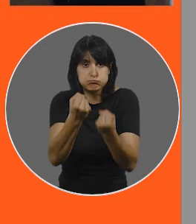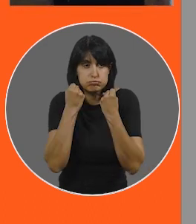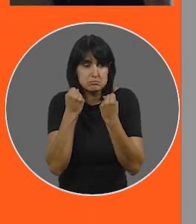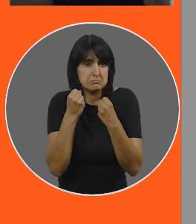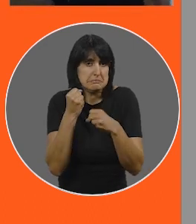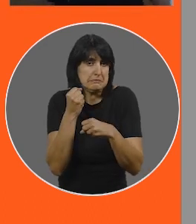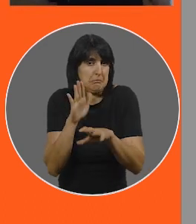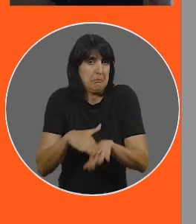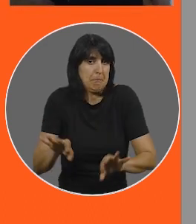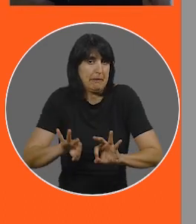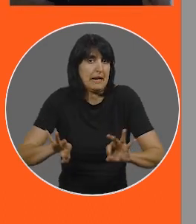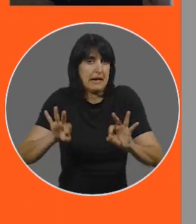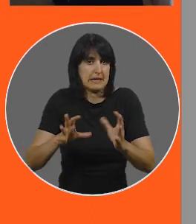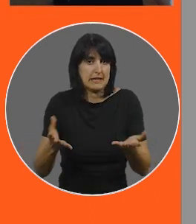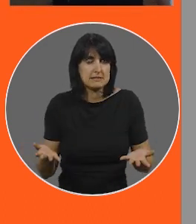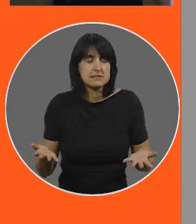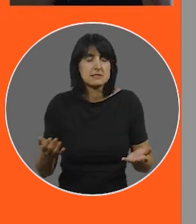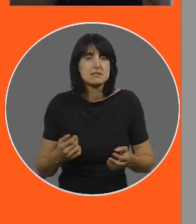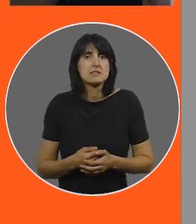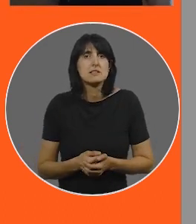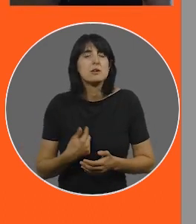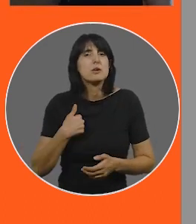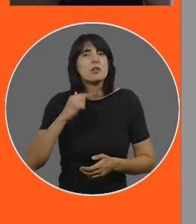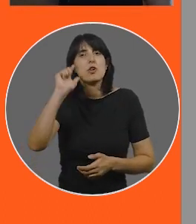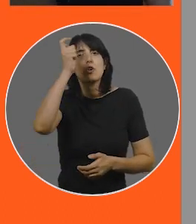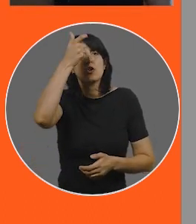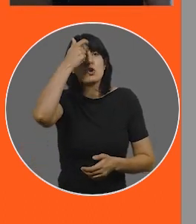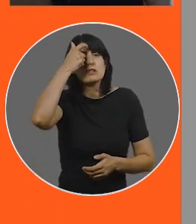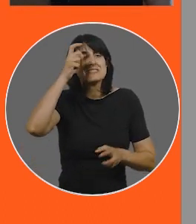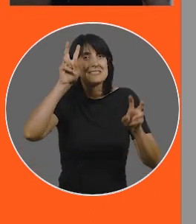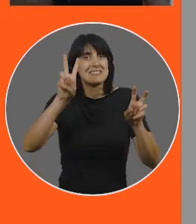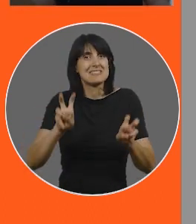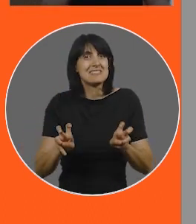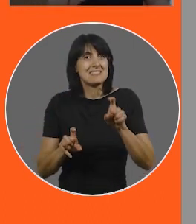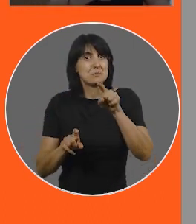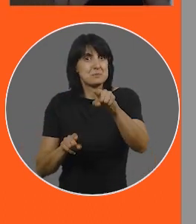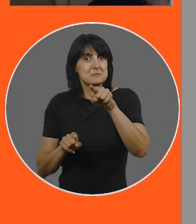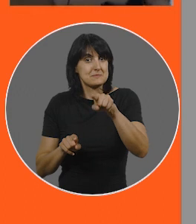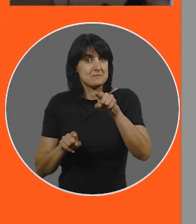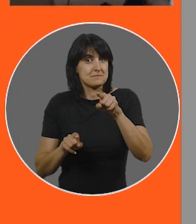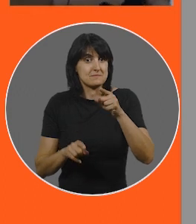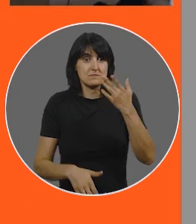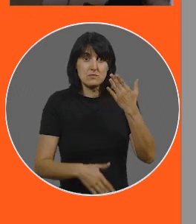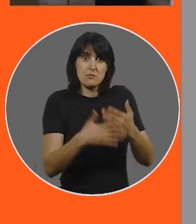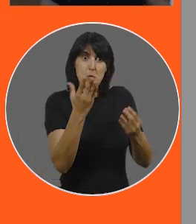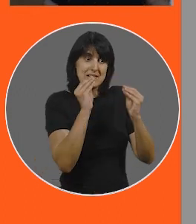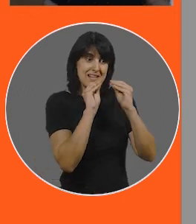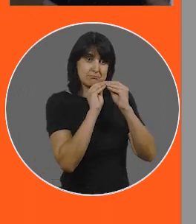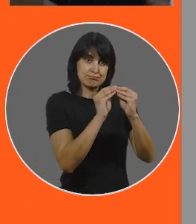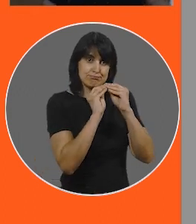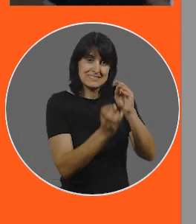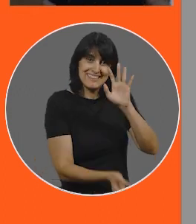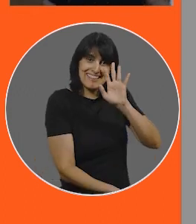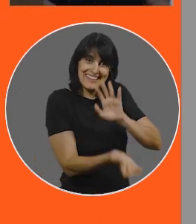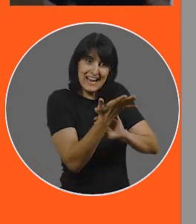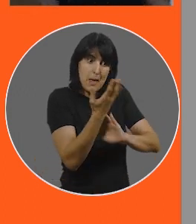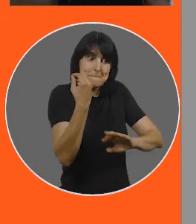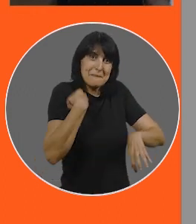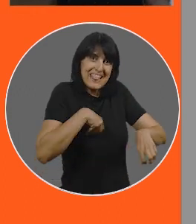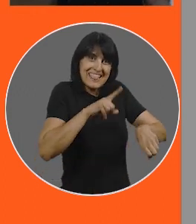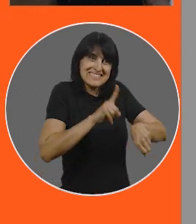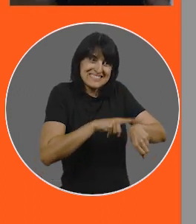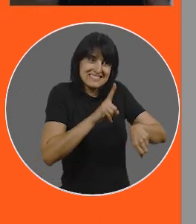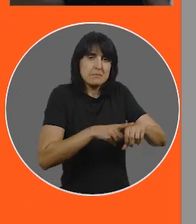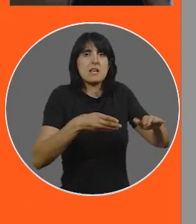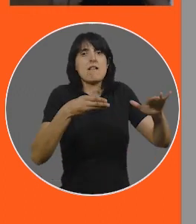No us dic gaire resultats perquè m'hi passaria una hora, però perquè a mi el concepte d'això és siguem-hi des del principi, quan s'estan desenvolupant tecnologies.